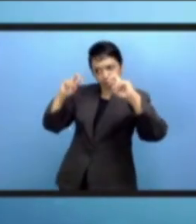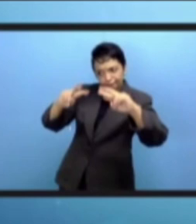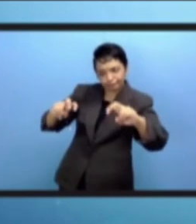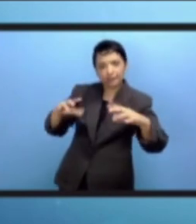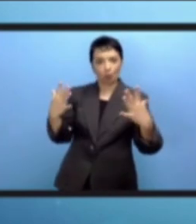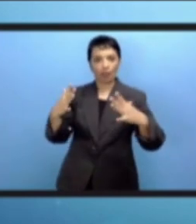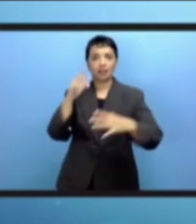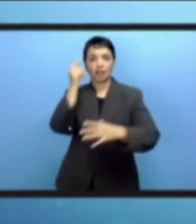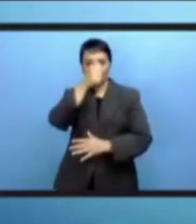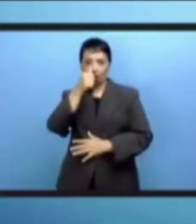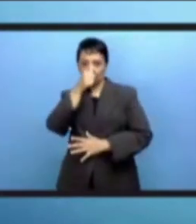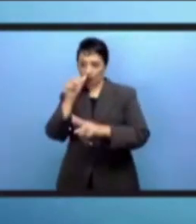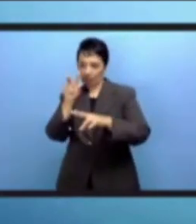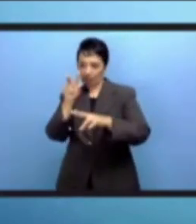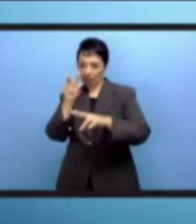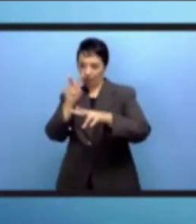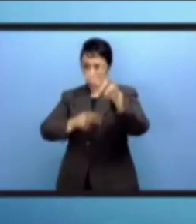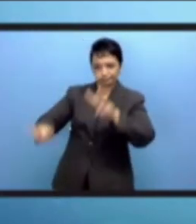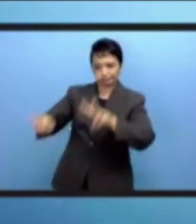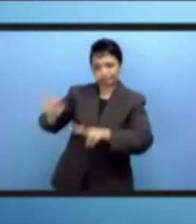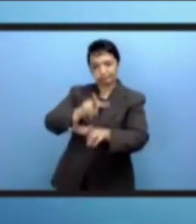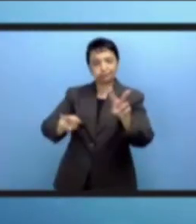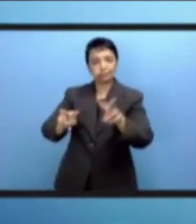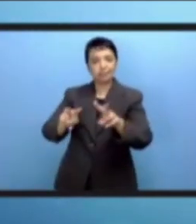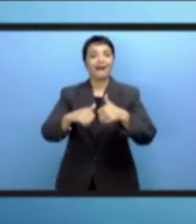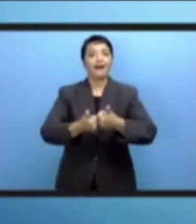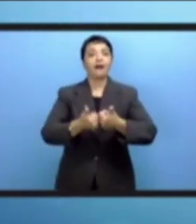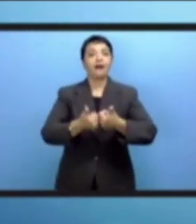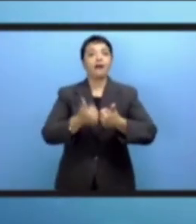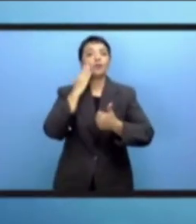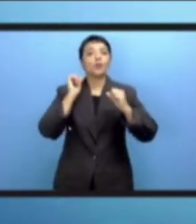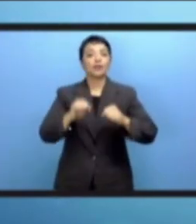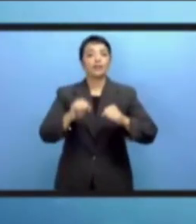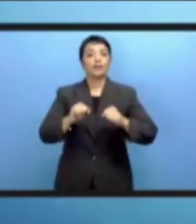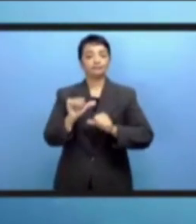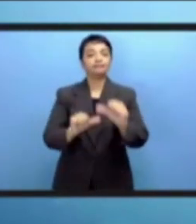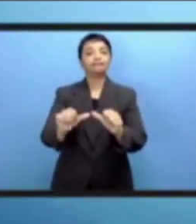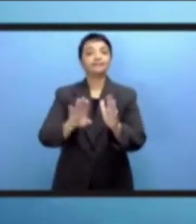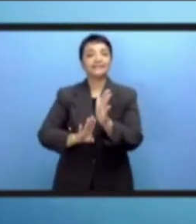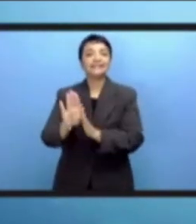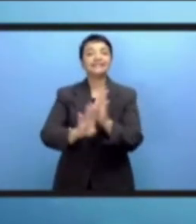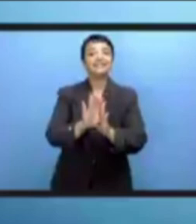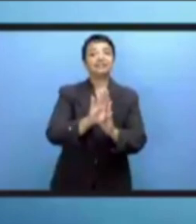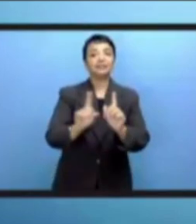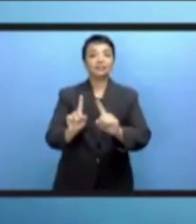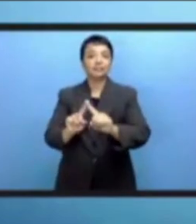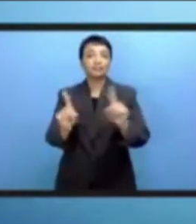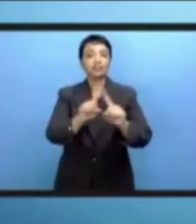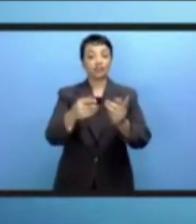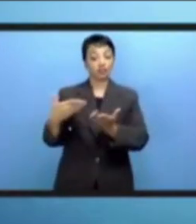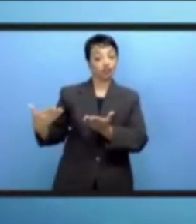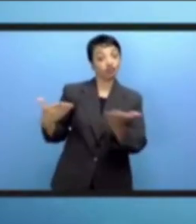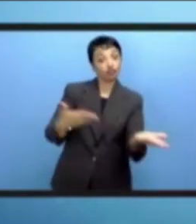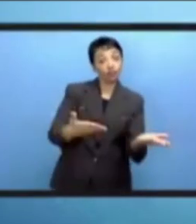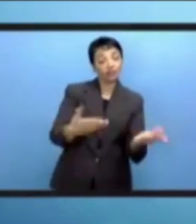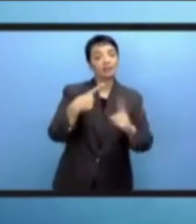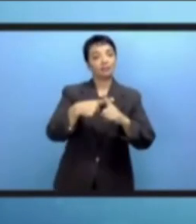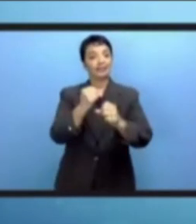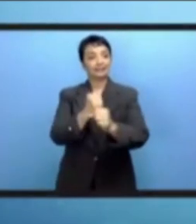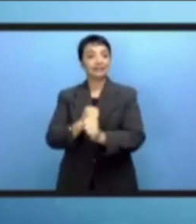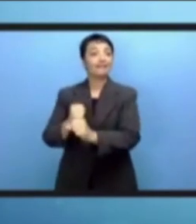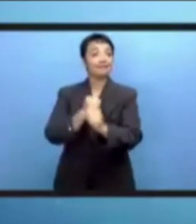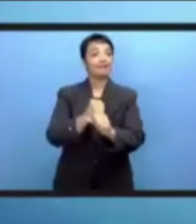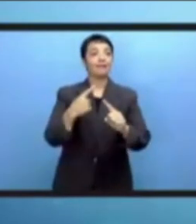Множество различных институтов, в том числе тот, который занимается конкретно искусственным